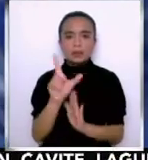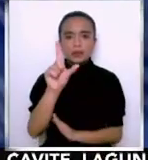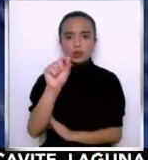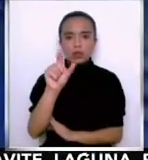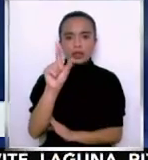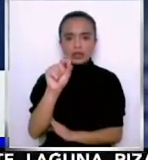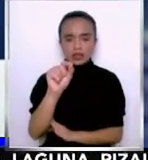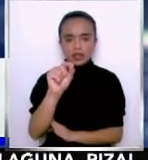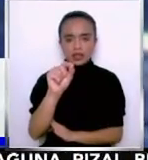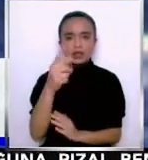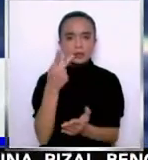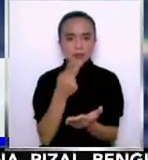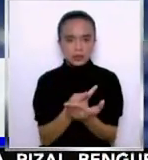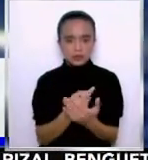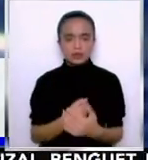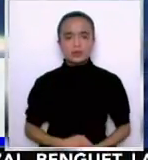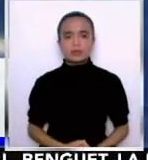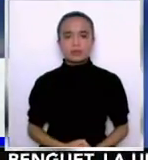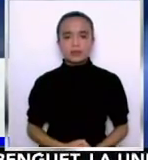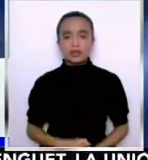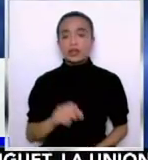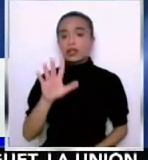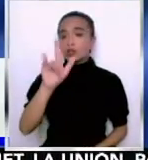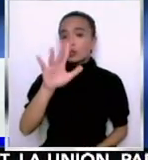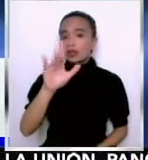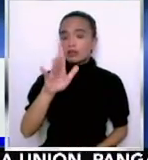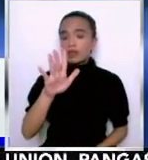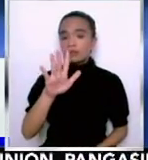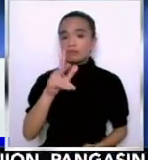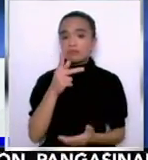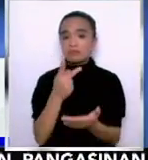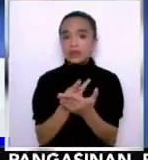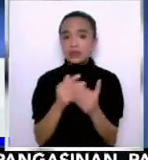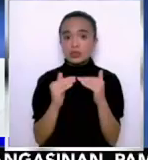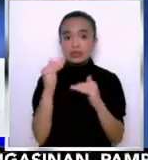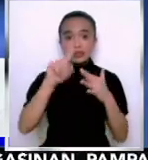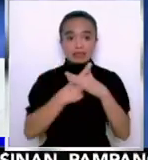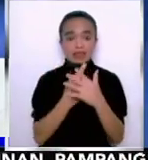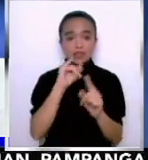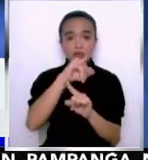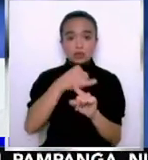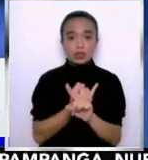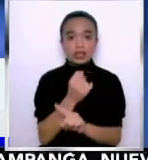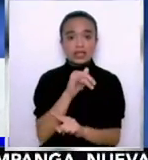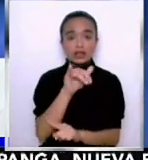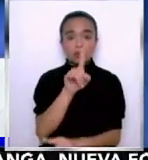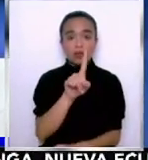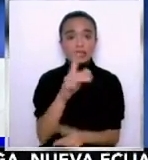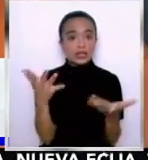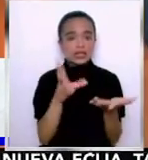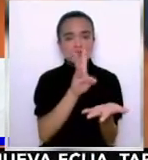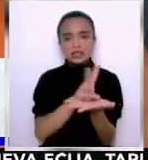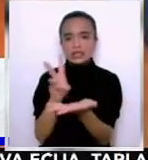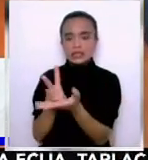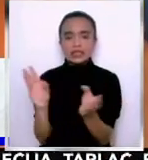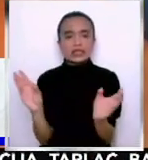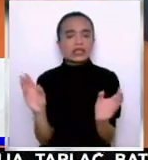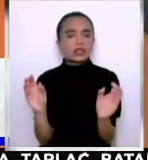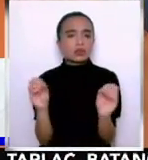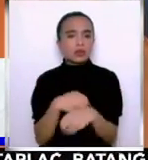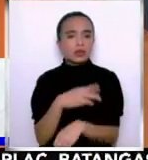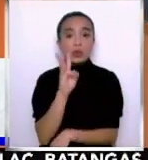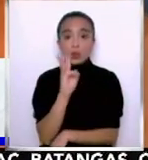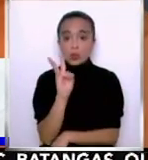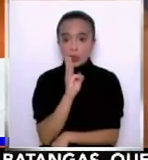water magiging 25 pesos na simula July 1 sa ilang water refilling stations. Sobra pong taas